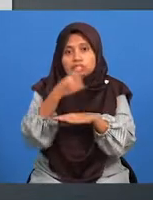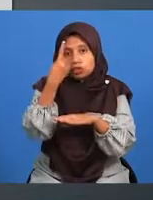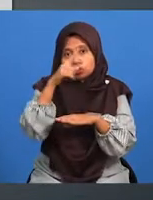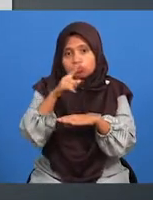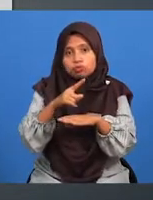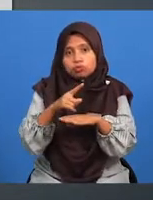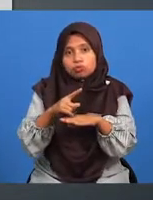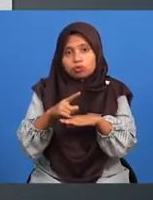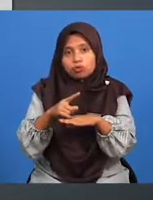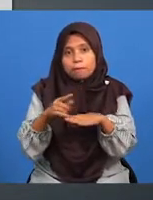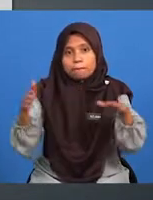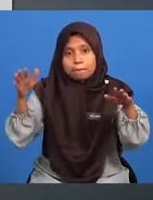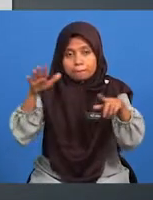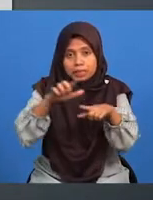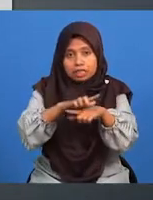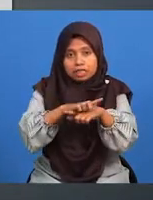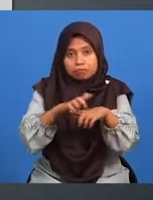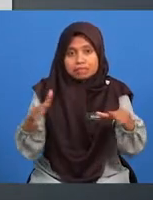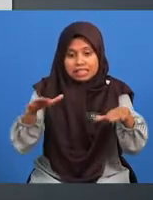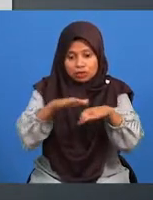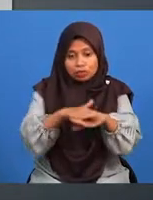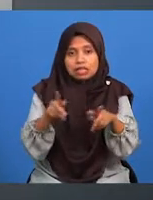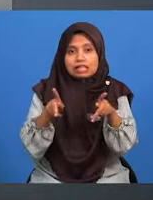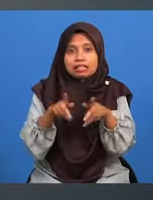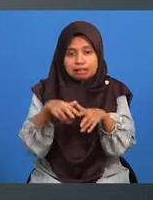digunakan untuk melindungi kaki.